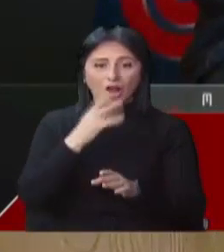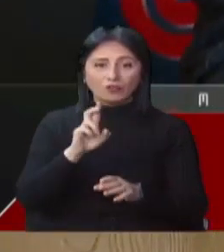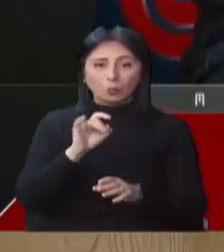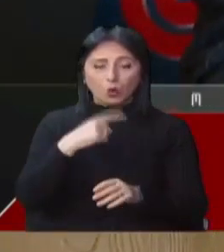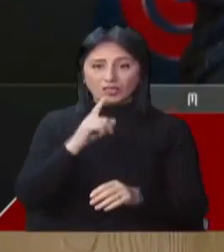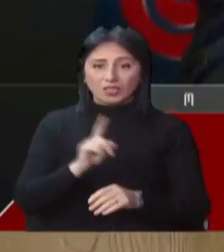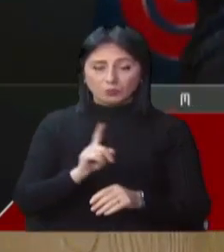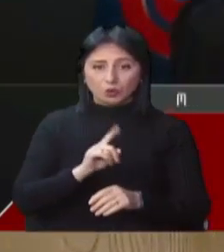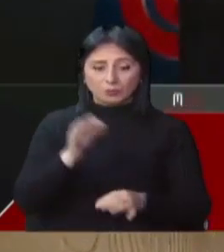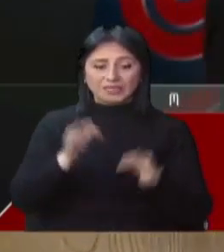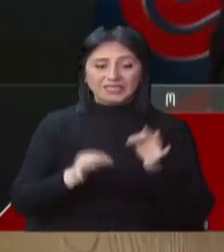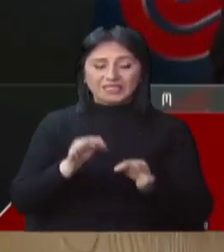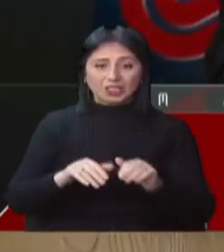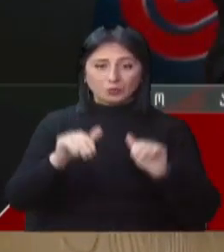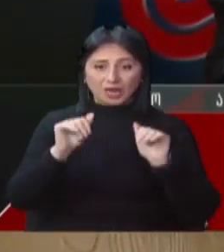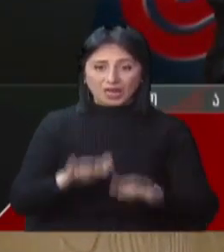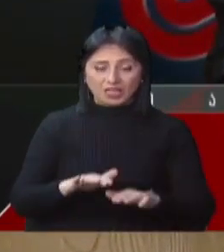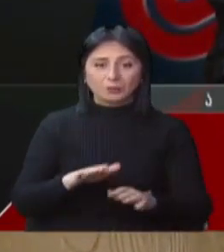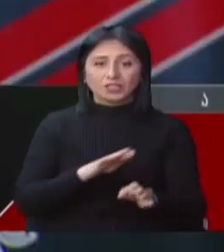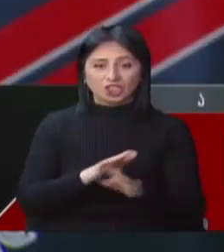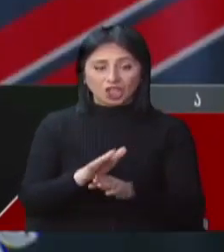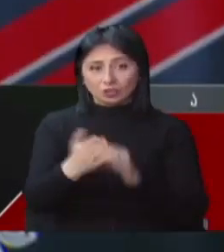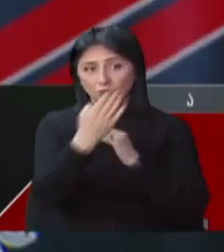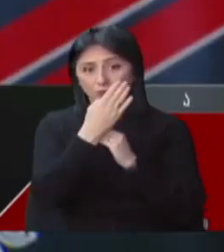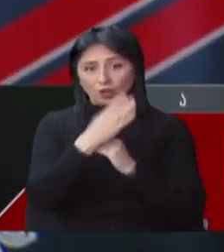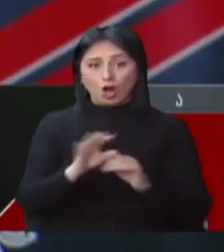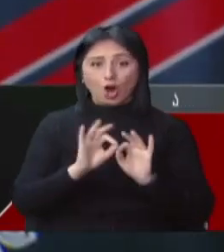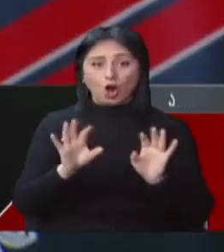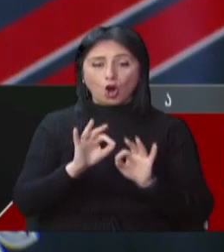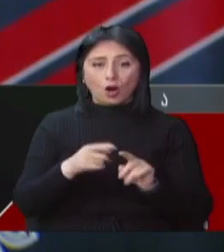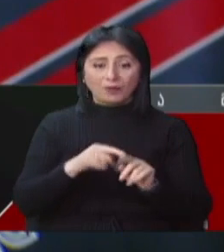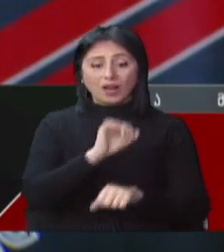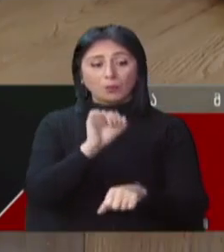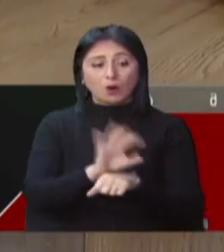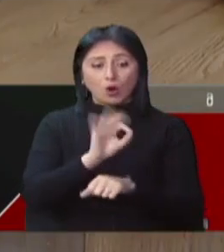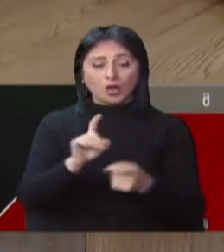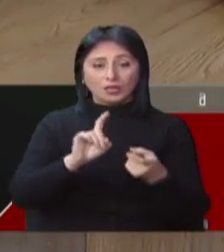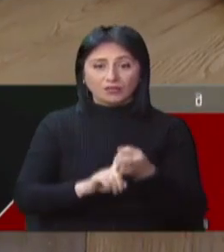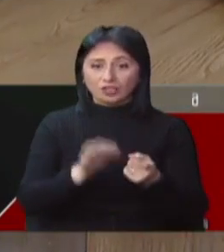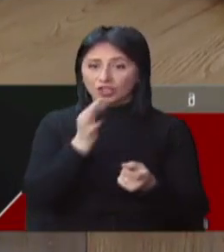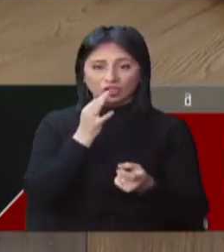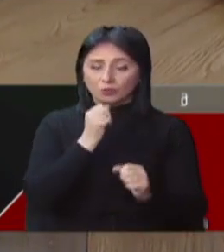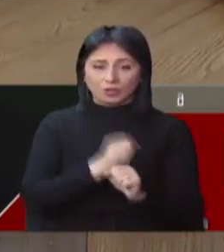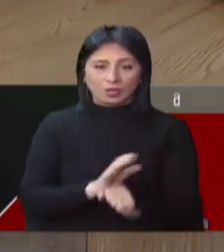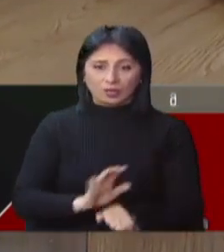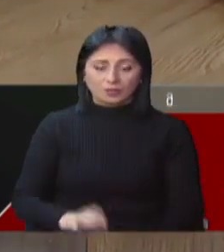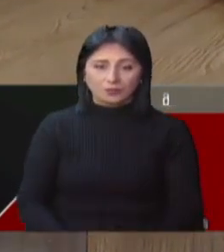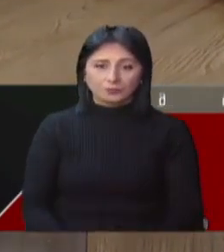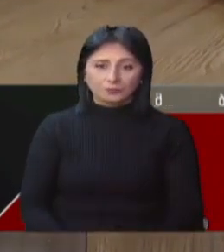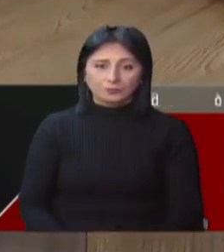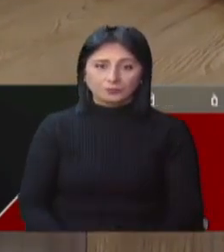ბიურო აცხადებს, რომ სასამართლოს გადაწყვეტილებას შეასრულებენ, კომენტარს მორატორიუმის გამოცხადებასთან დაკავშირებით ჯერჯერობით არ